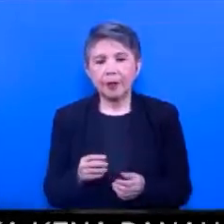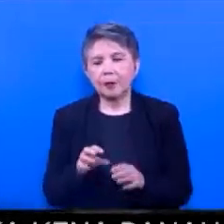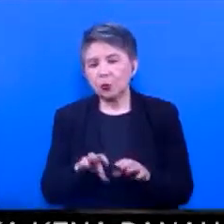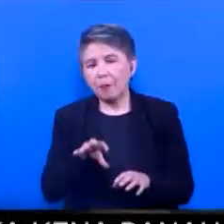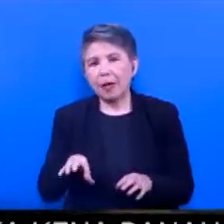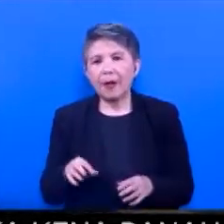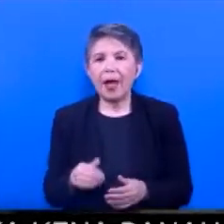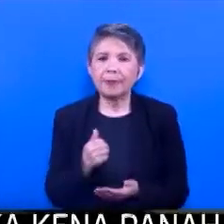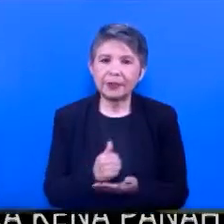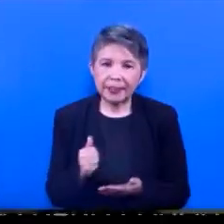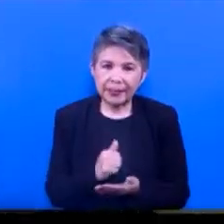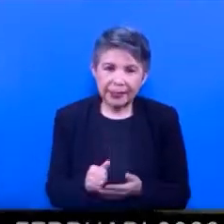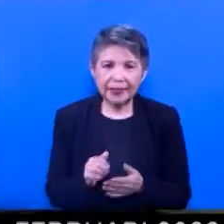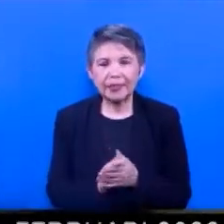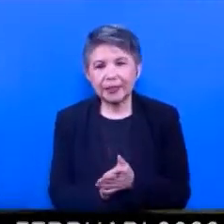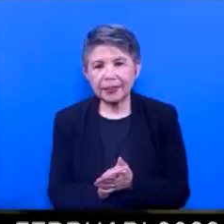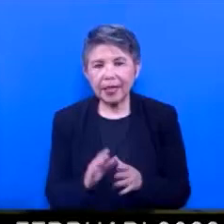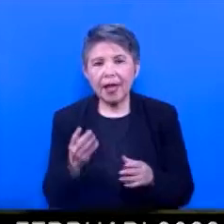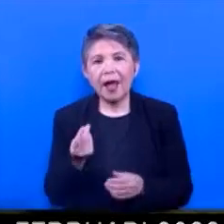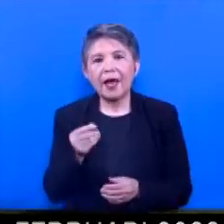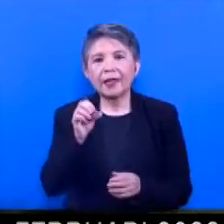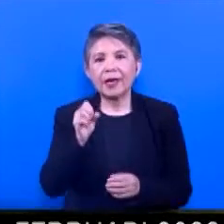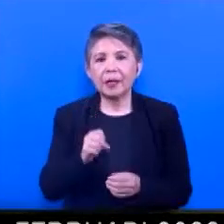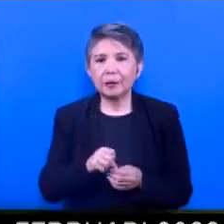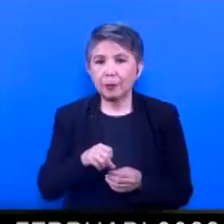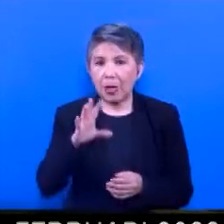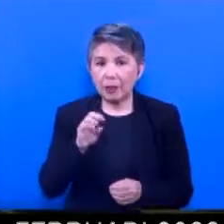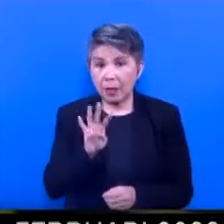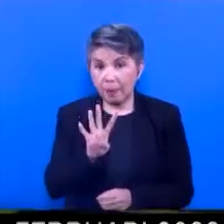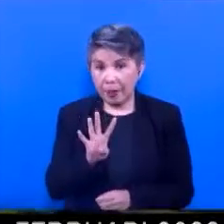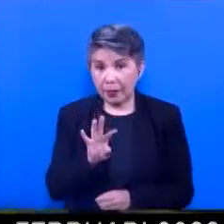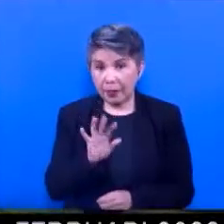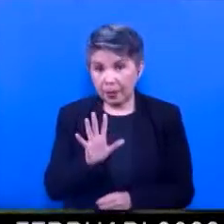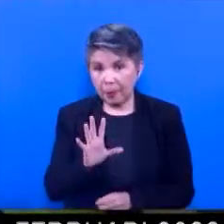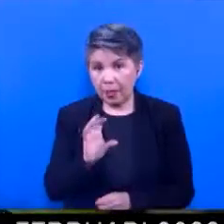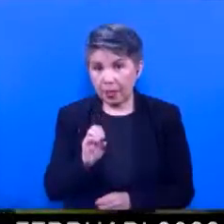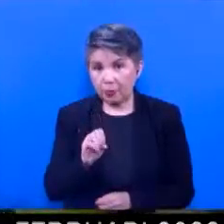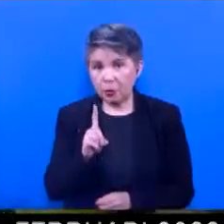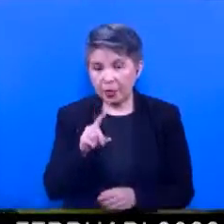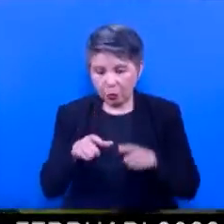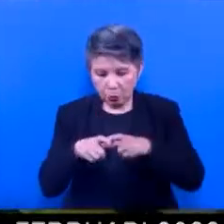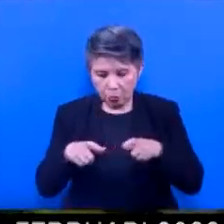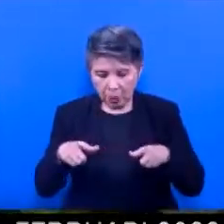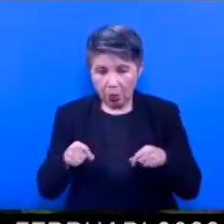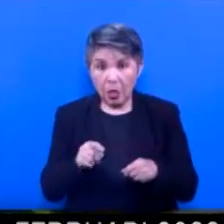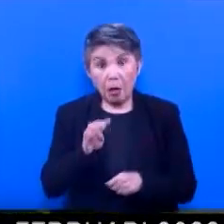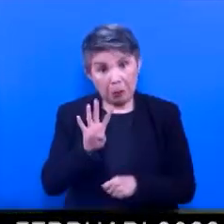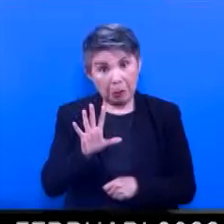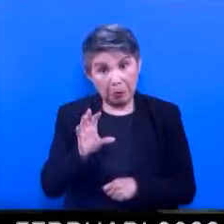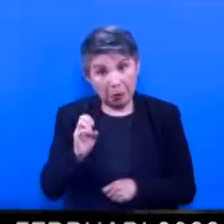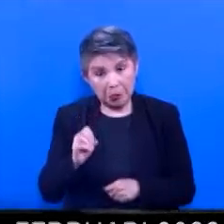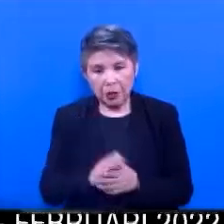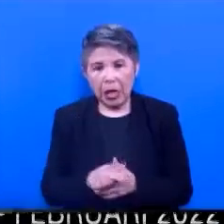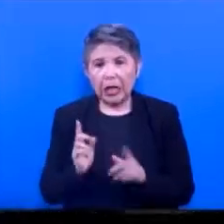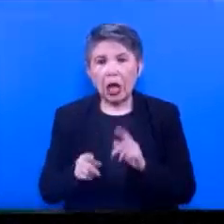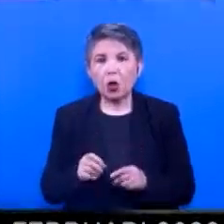juga pilihan, jadi harganya lebih mahal, yakni 4.500 satu potong tahu. Kalau tahu dengan cara